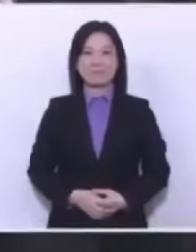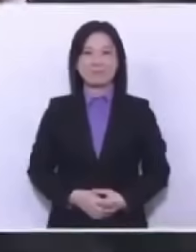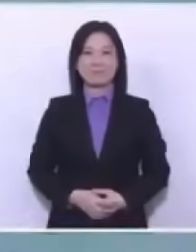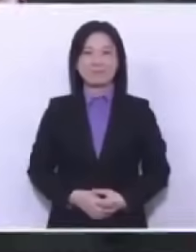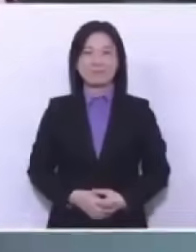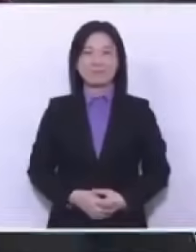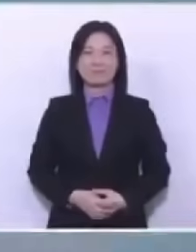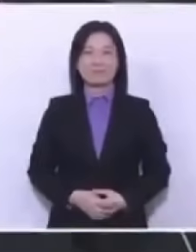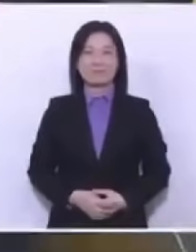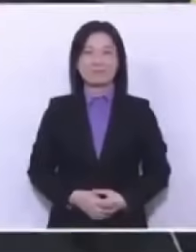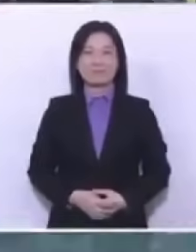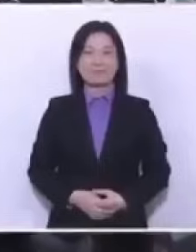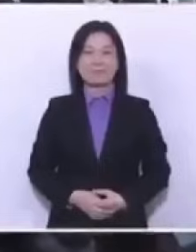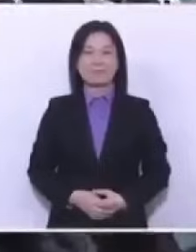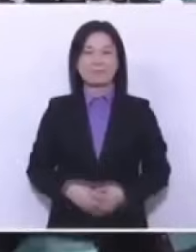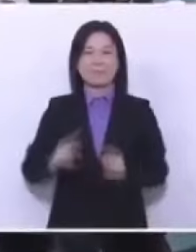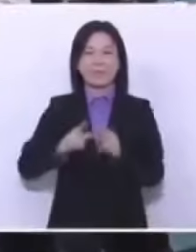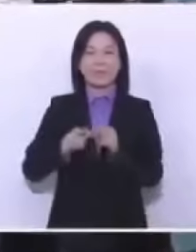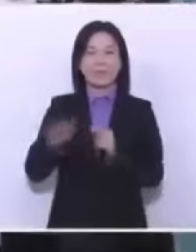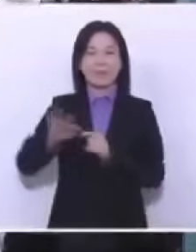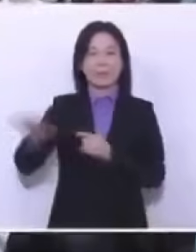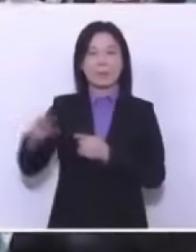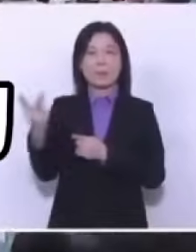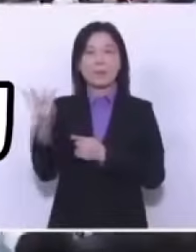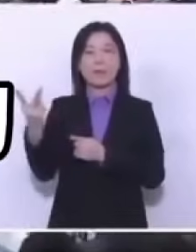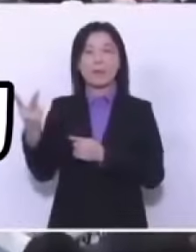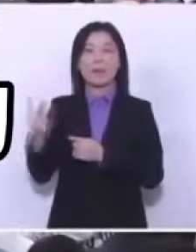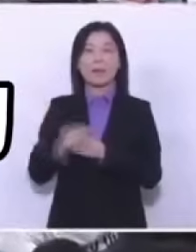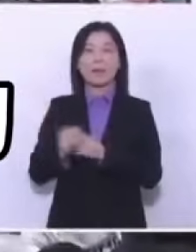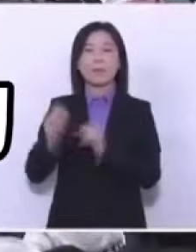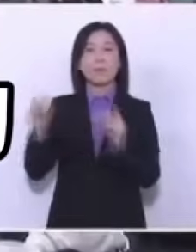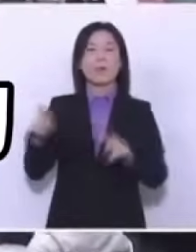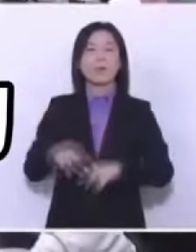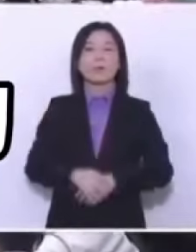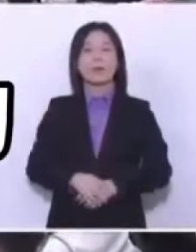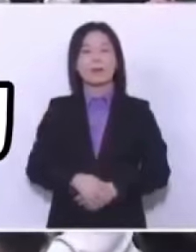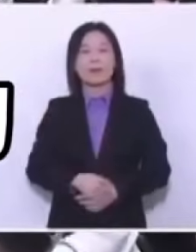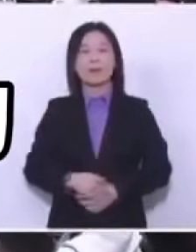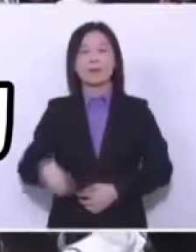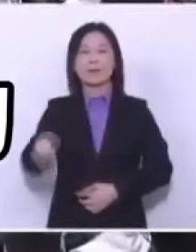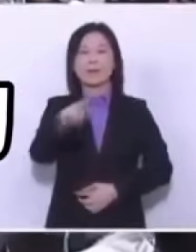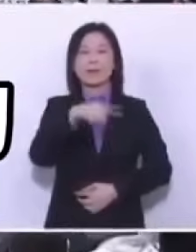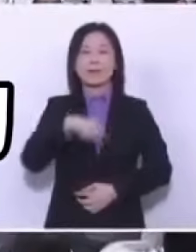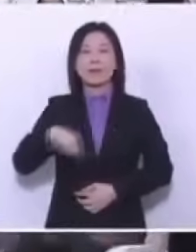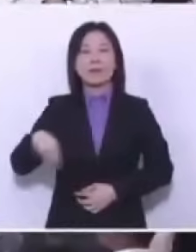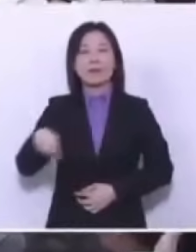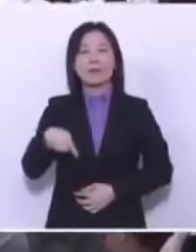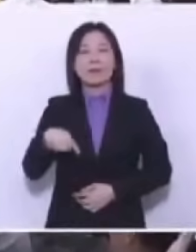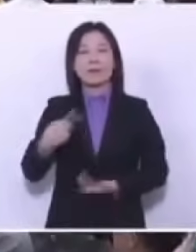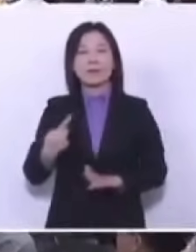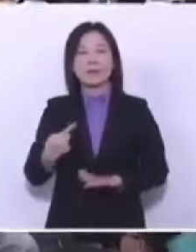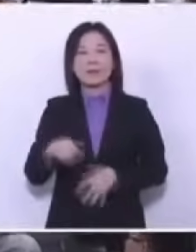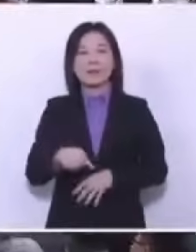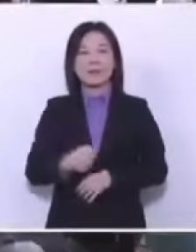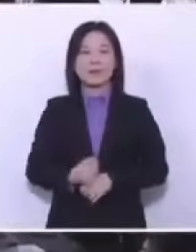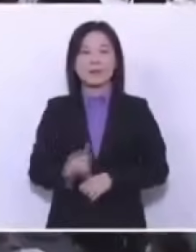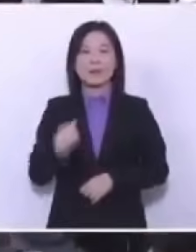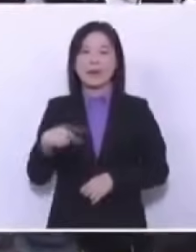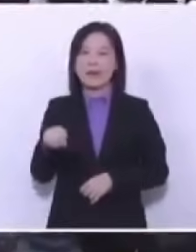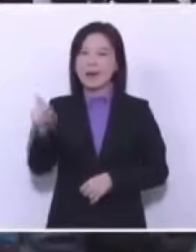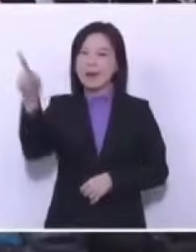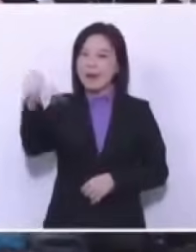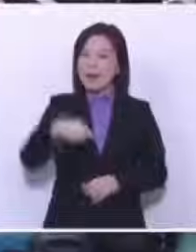不同于其他两党，各位都不是那个游览车载来的，还要再花一个便